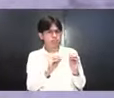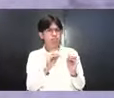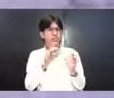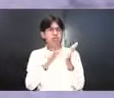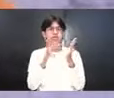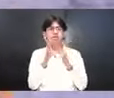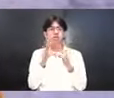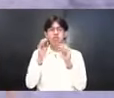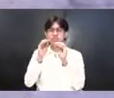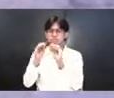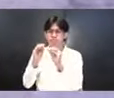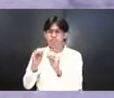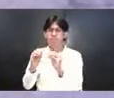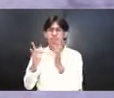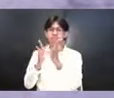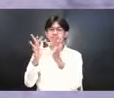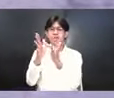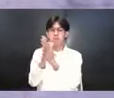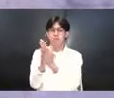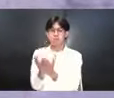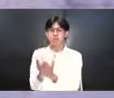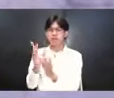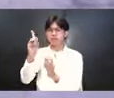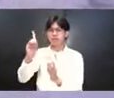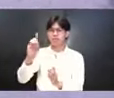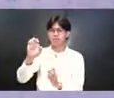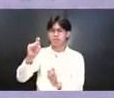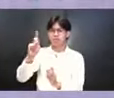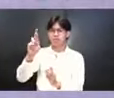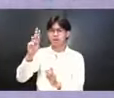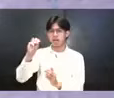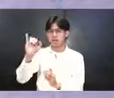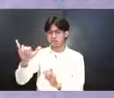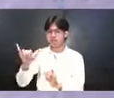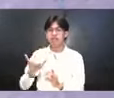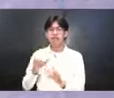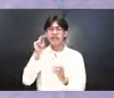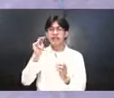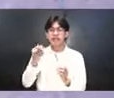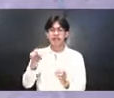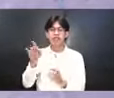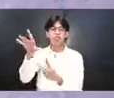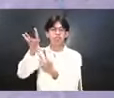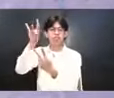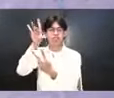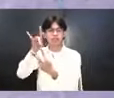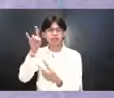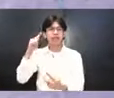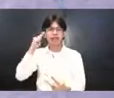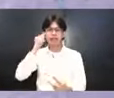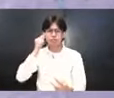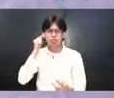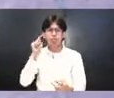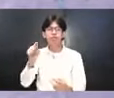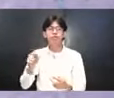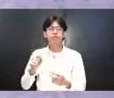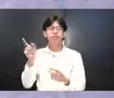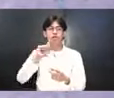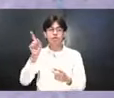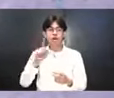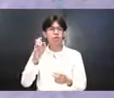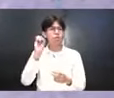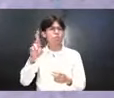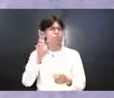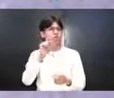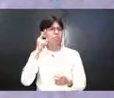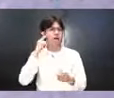of Deuteronomy of Torah, we need to chew on this question. How